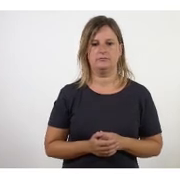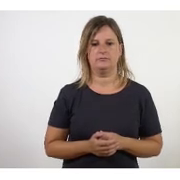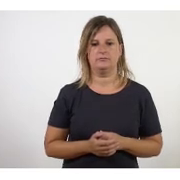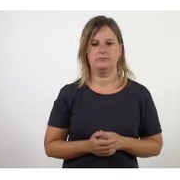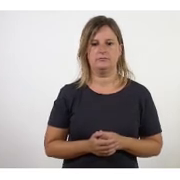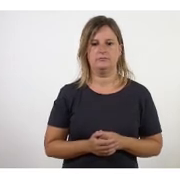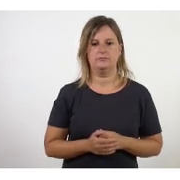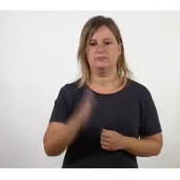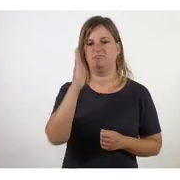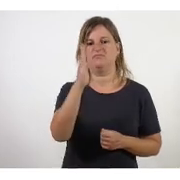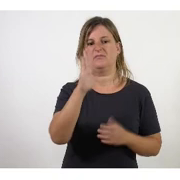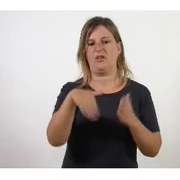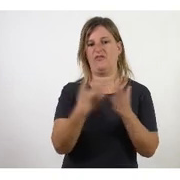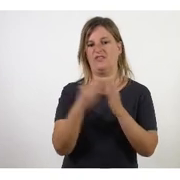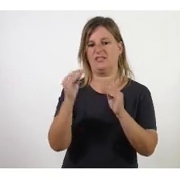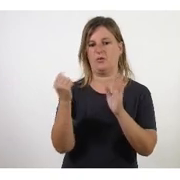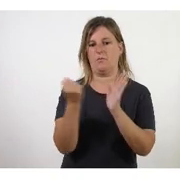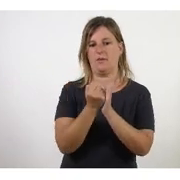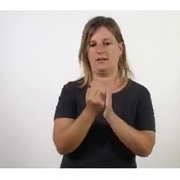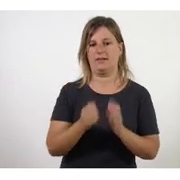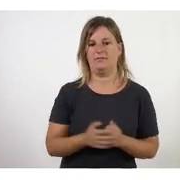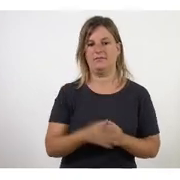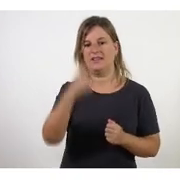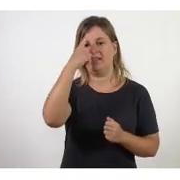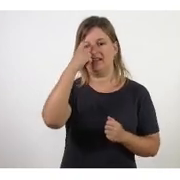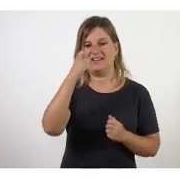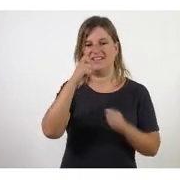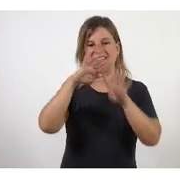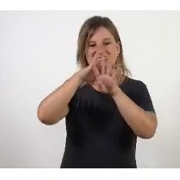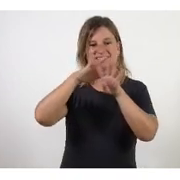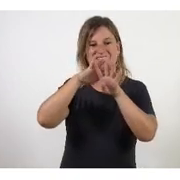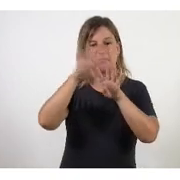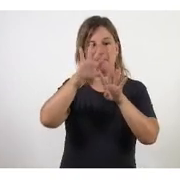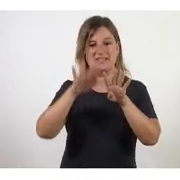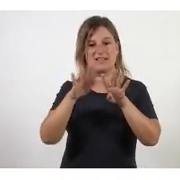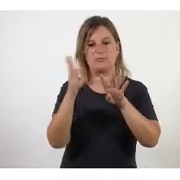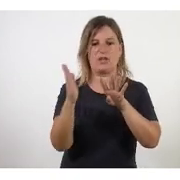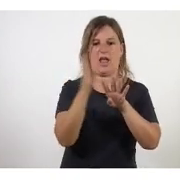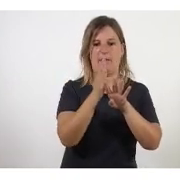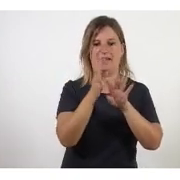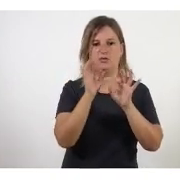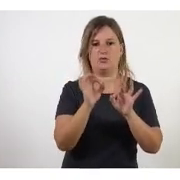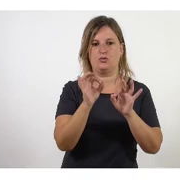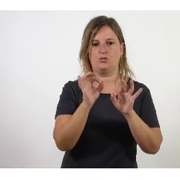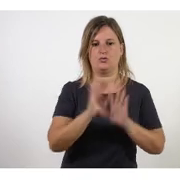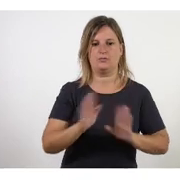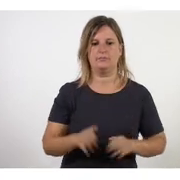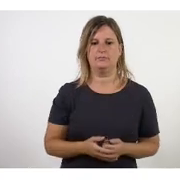un tancament. Quan es pixela la imatge, doncs recordeu que em fica d'aquí un pixelat, doncs abans del pixelat ho deixem